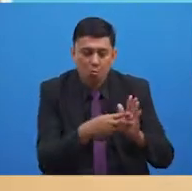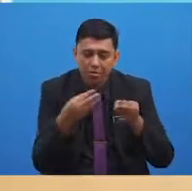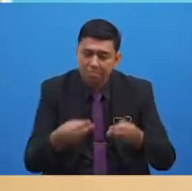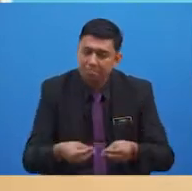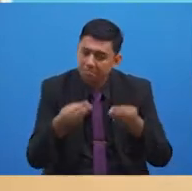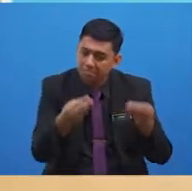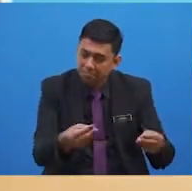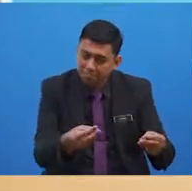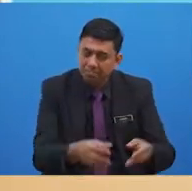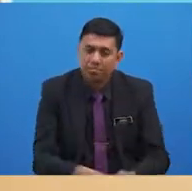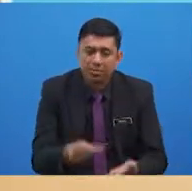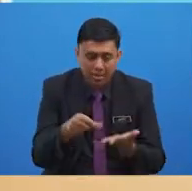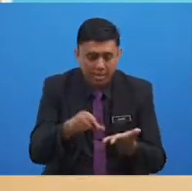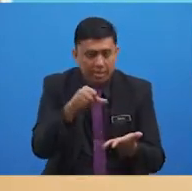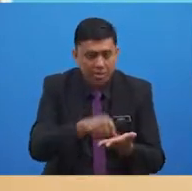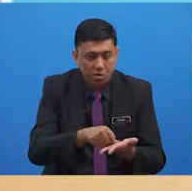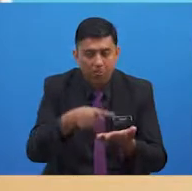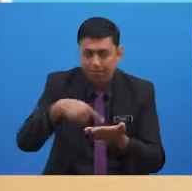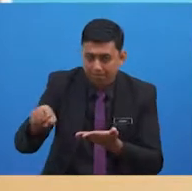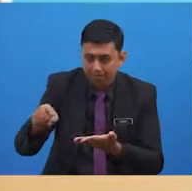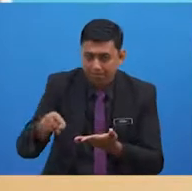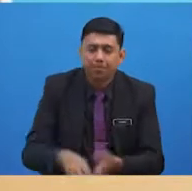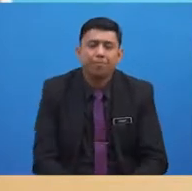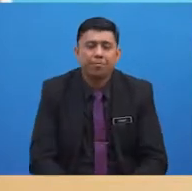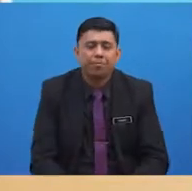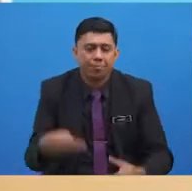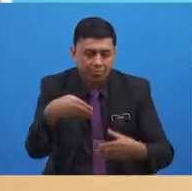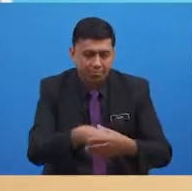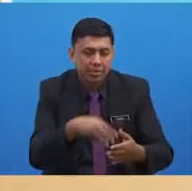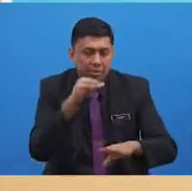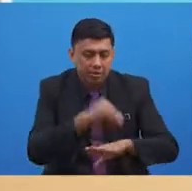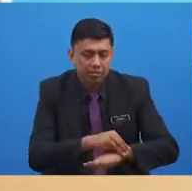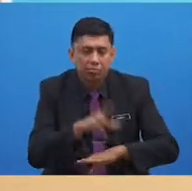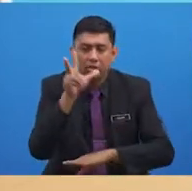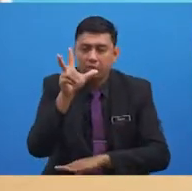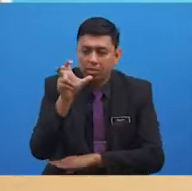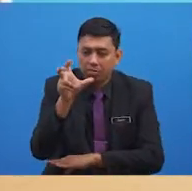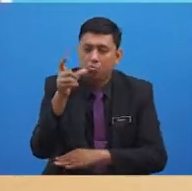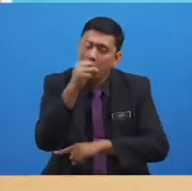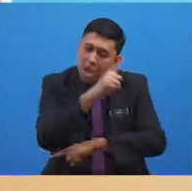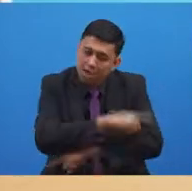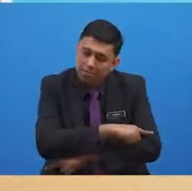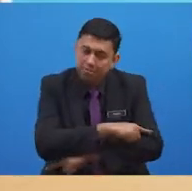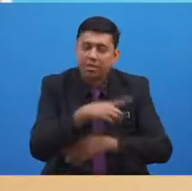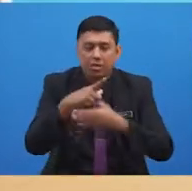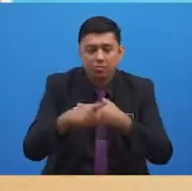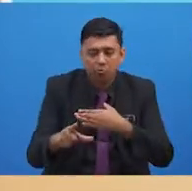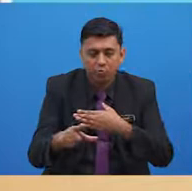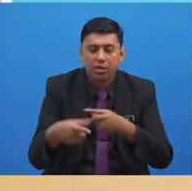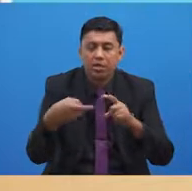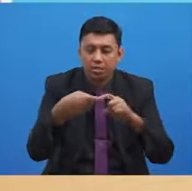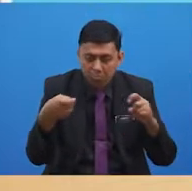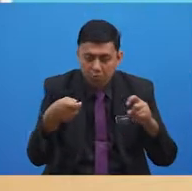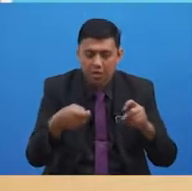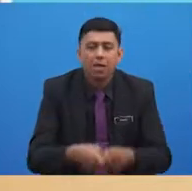menyerahkan akaun perbelanjaan kempennya dalam masa 30 hari selepas